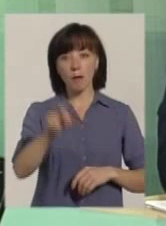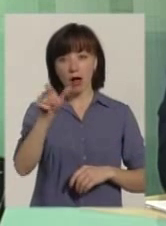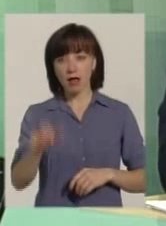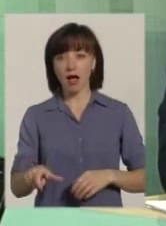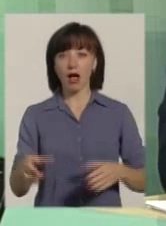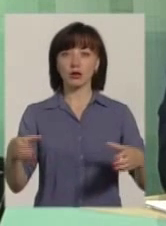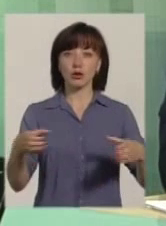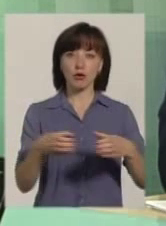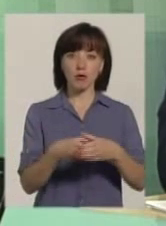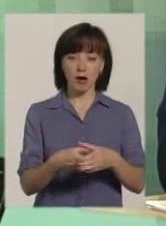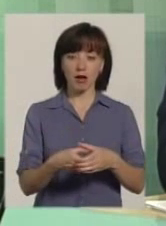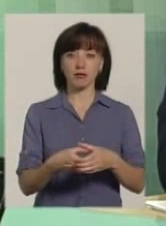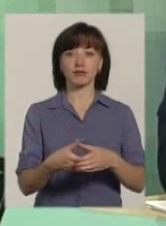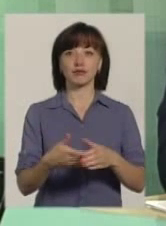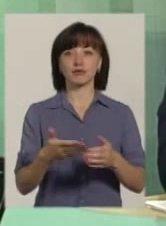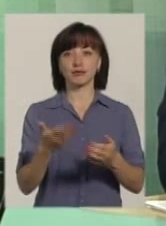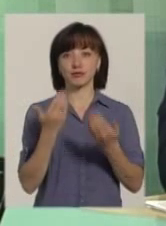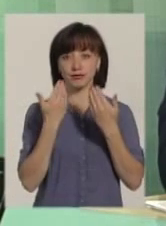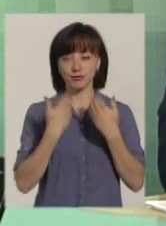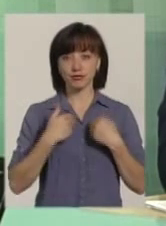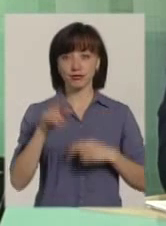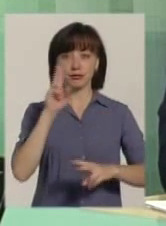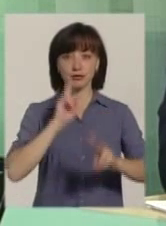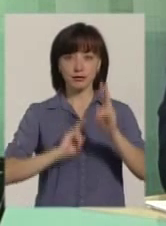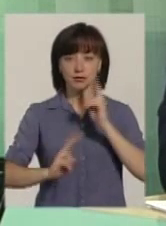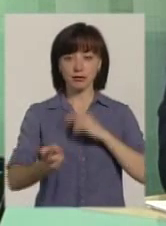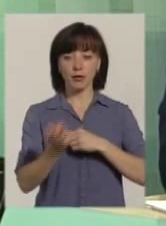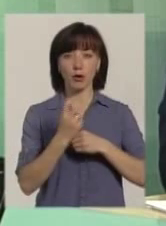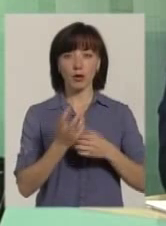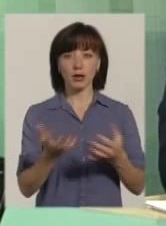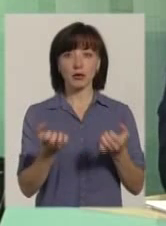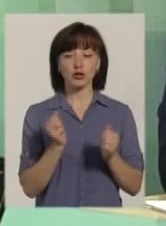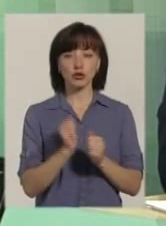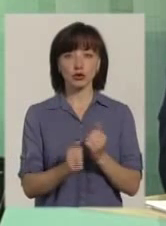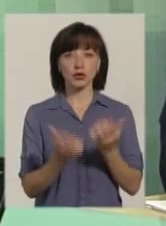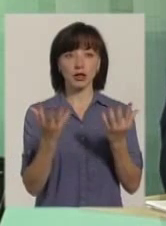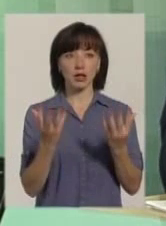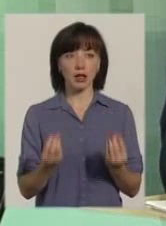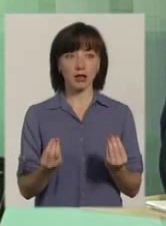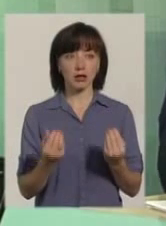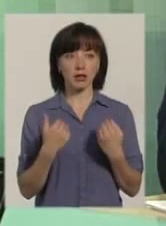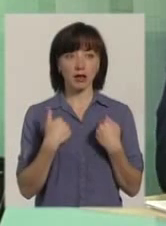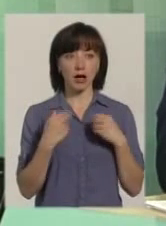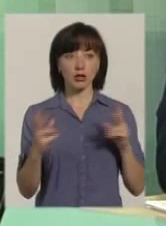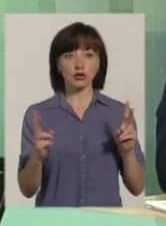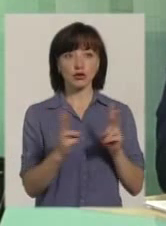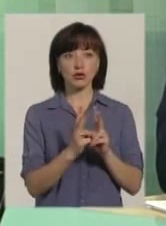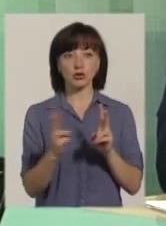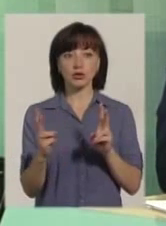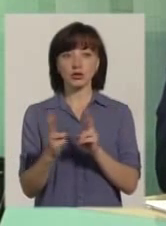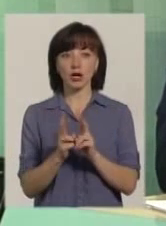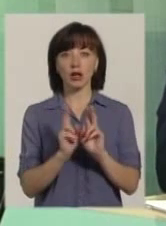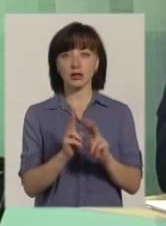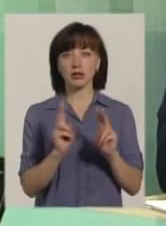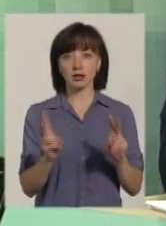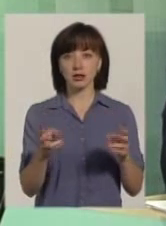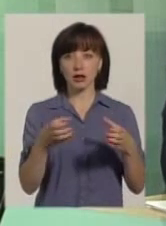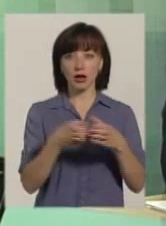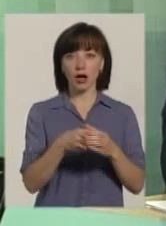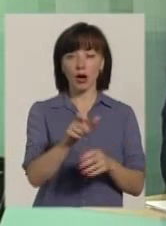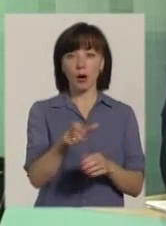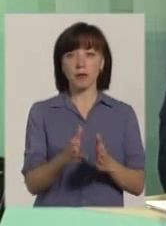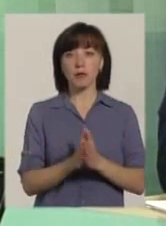відбуваються в мою адресу, громадяни приходять на прийом, я майже щоденно зустрічаються з якоюсь громадою, які